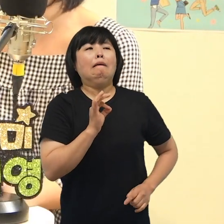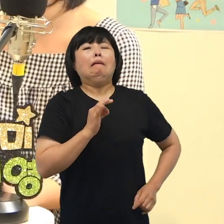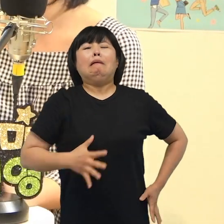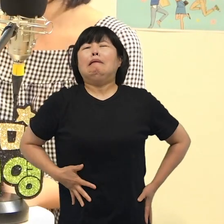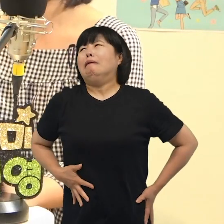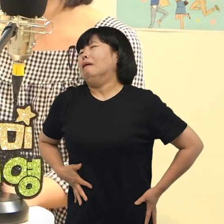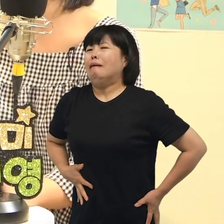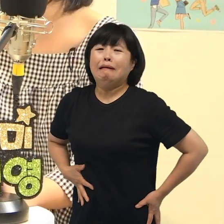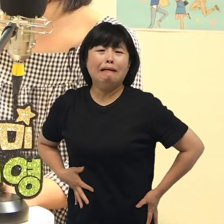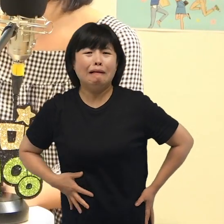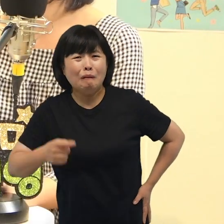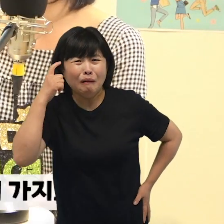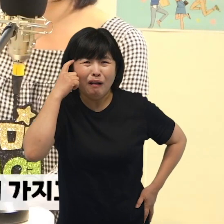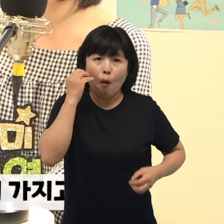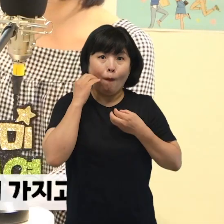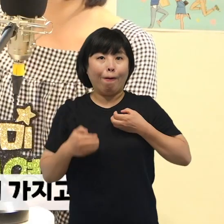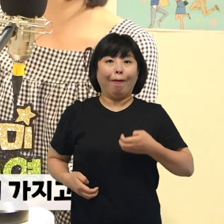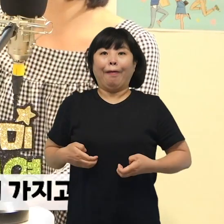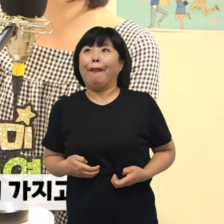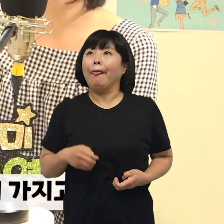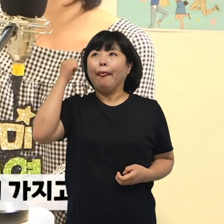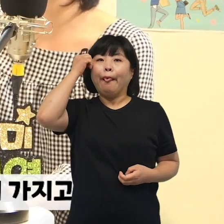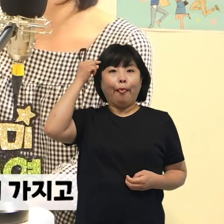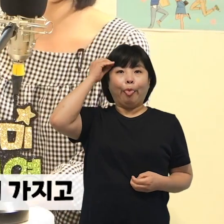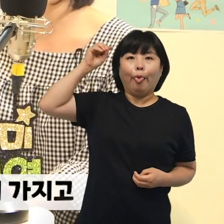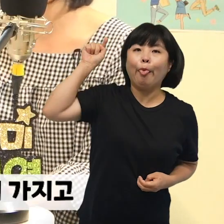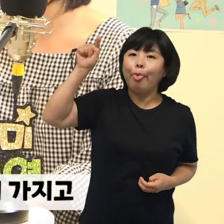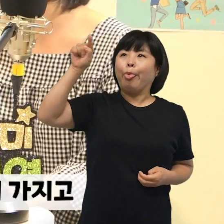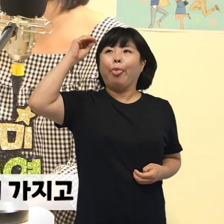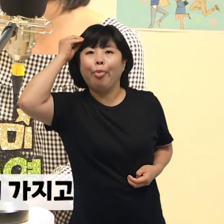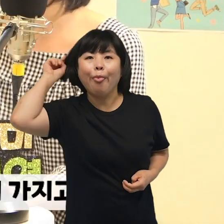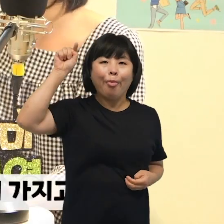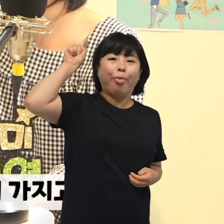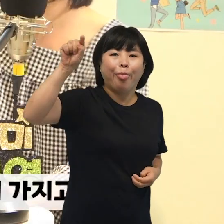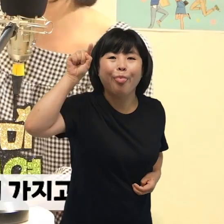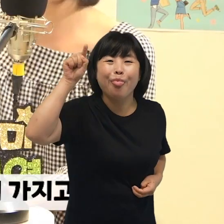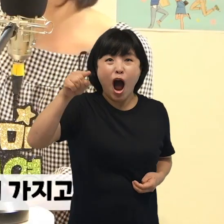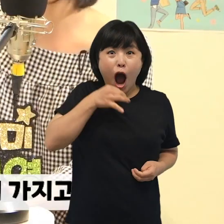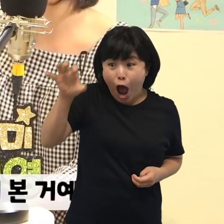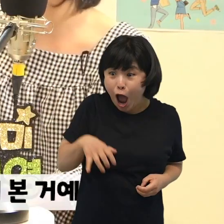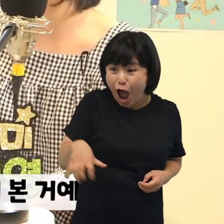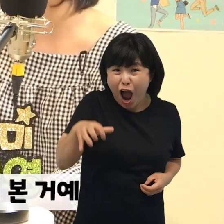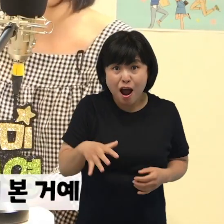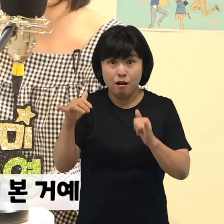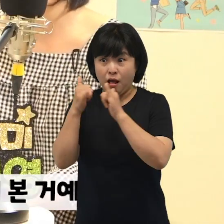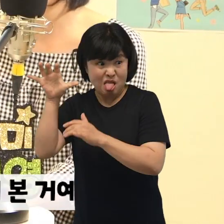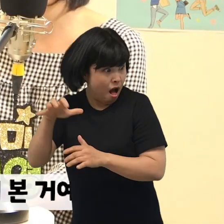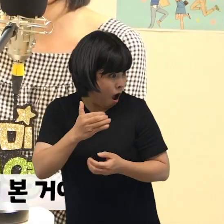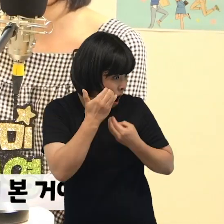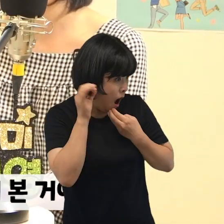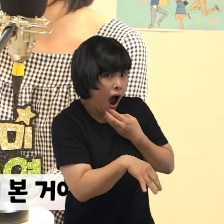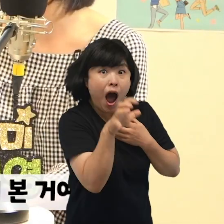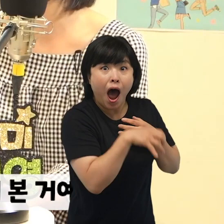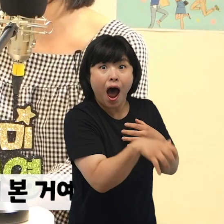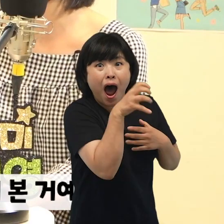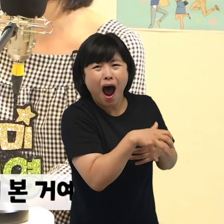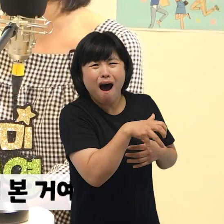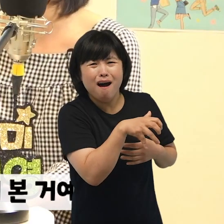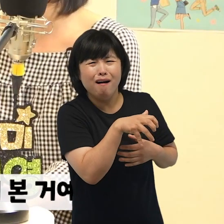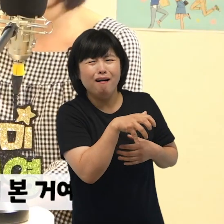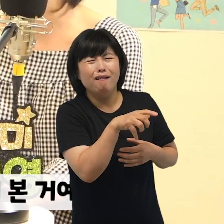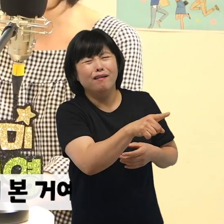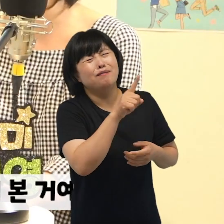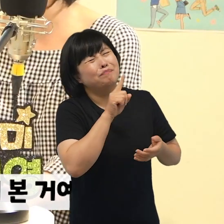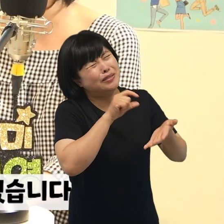있어요. 마음이 너무 아프네요. 오랑우탄한테 버튼 아무거나 눌러봐 해가지고 에 하고 이렇게 틱틱틱 누르니까 사람보다 수익을